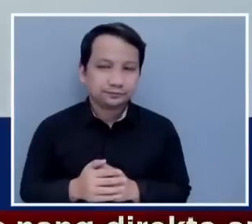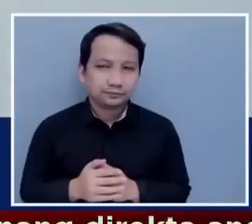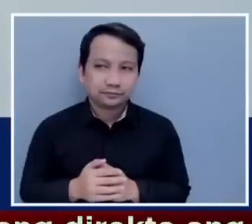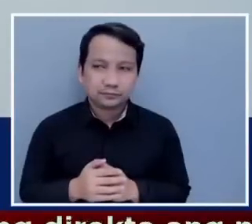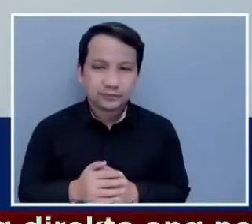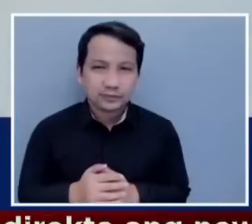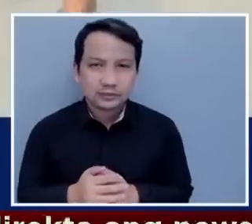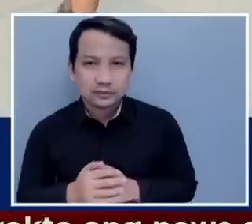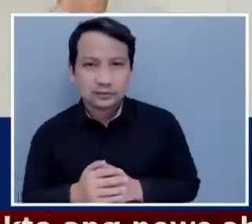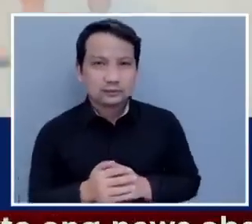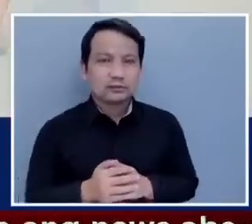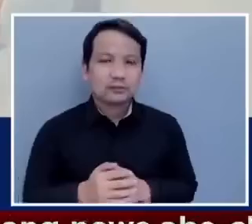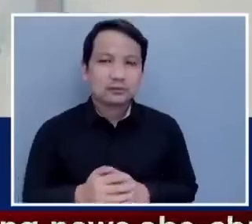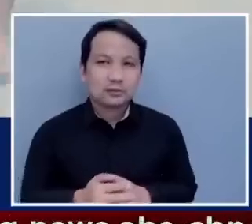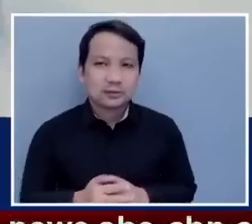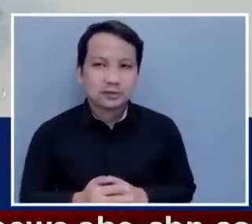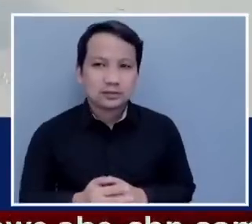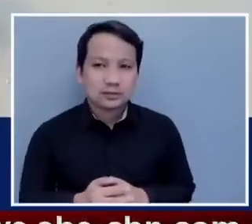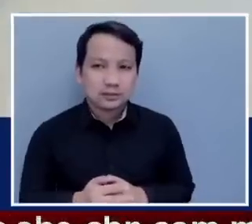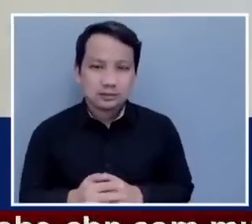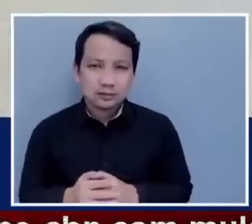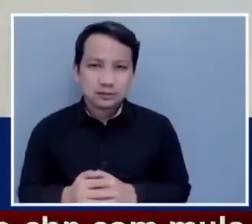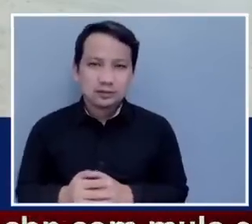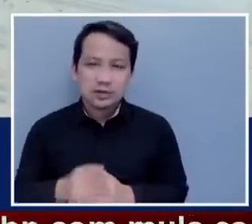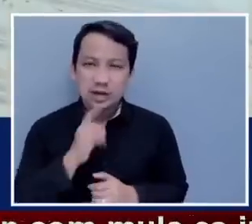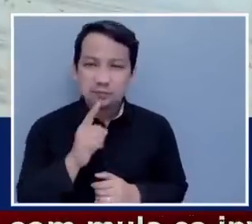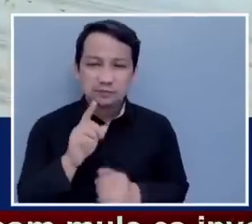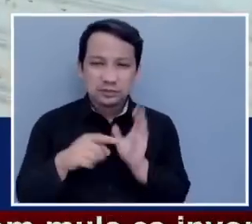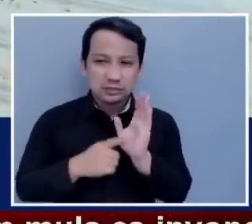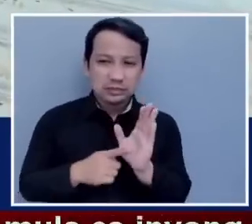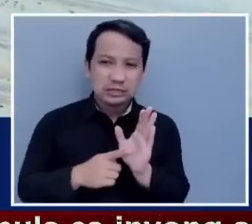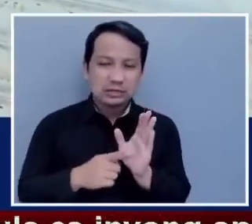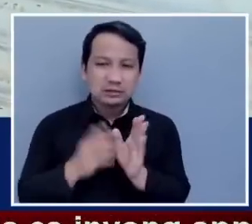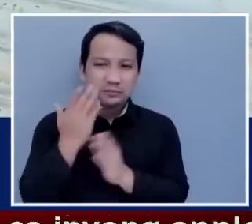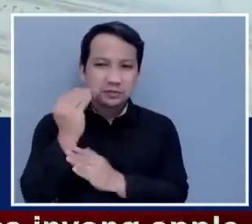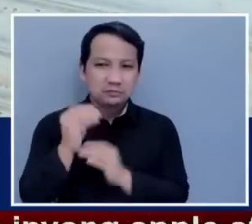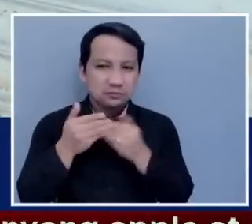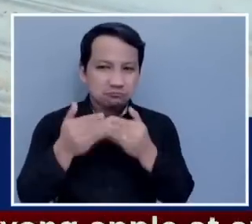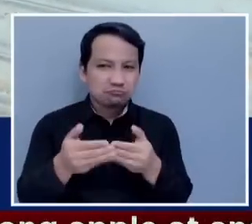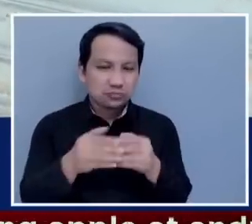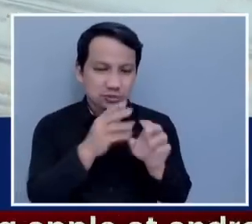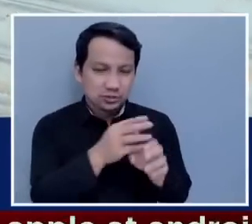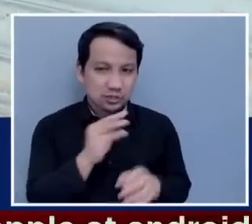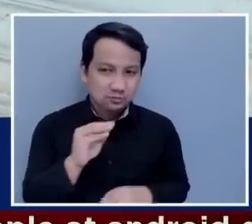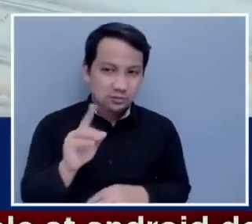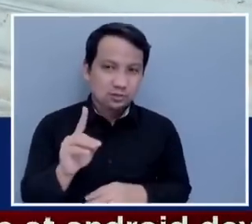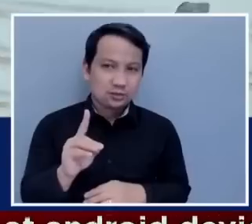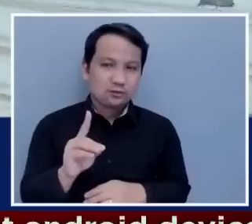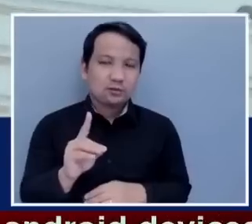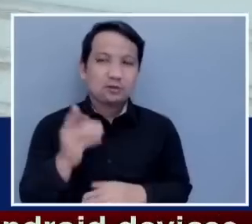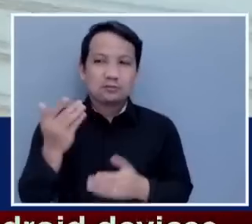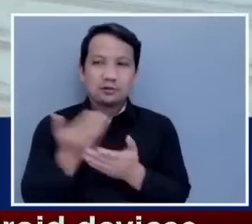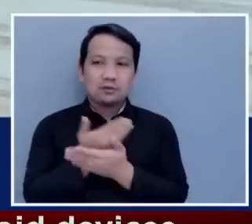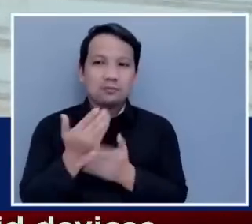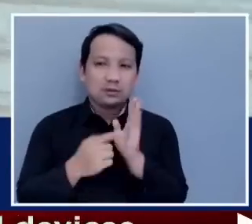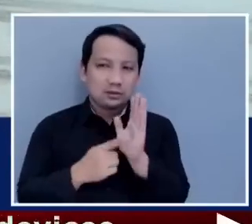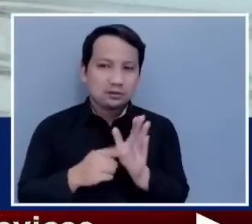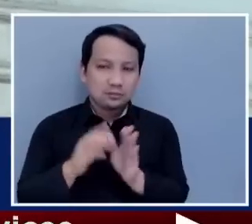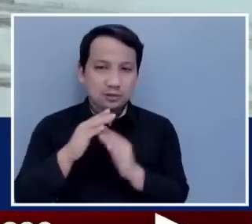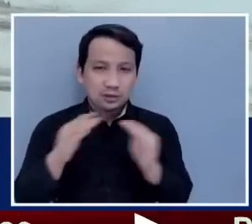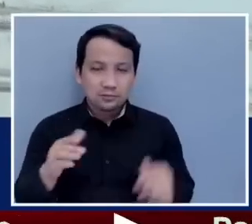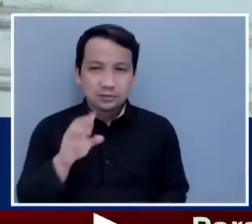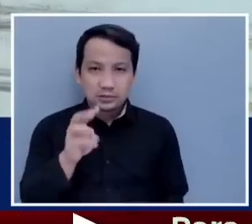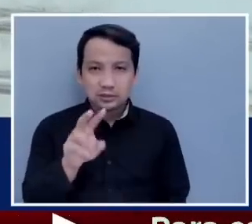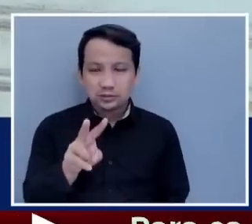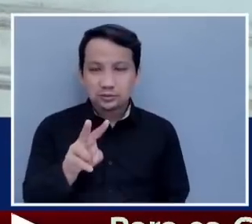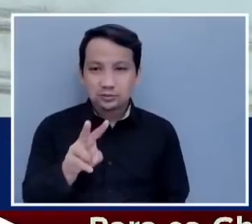Puspusan ang fogging operation ng mga tauhan ng Manila Disaster Risk Reduction and Management Office sa bahay na ito sa Barangay 62 Tondo